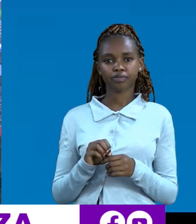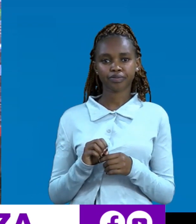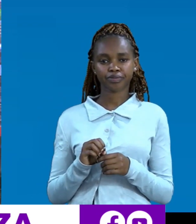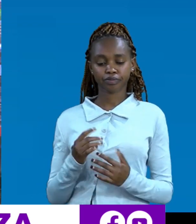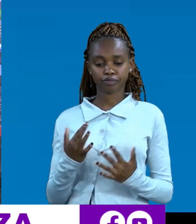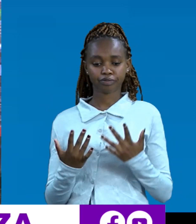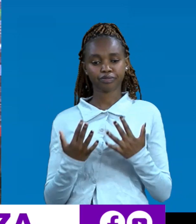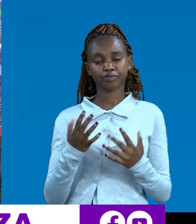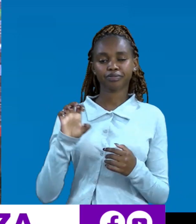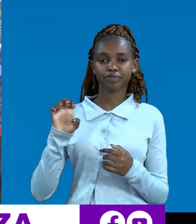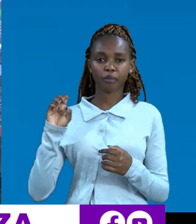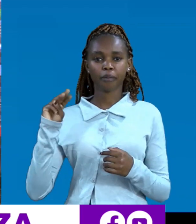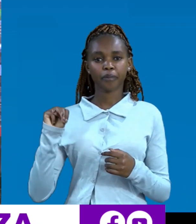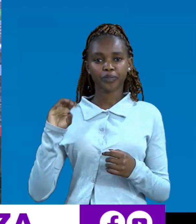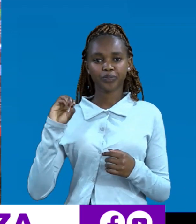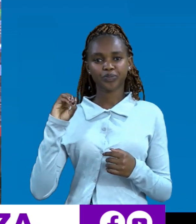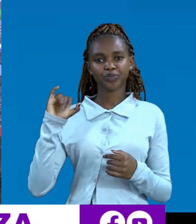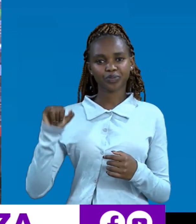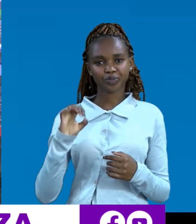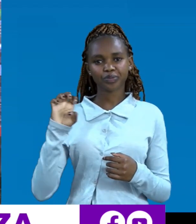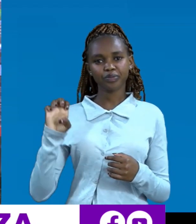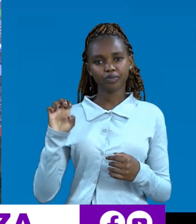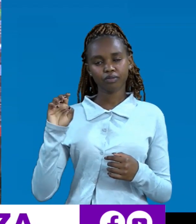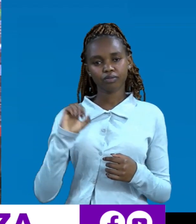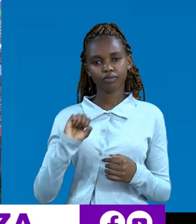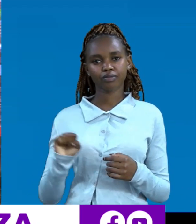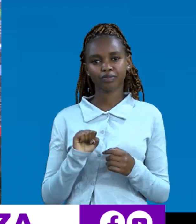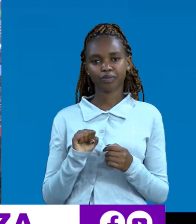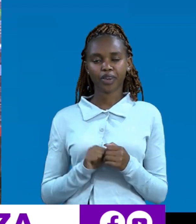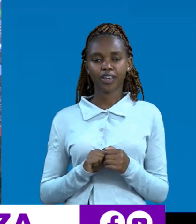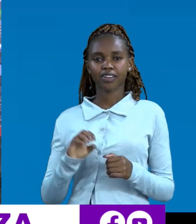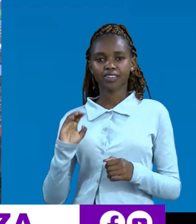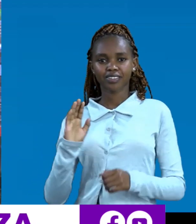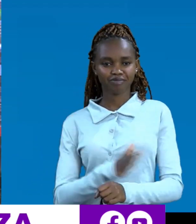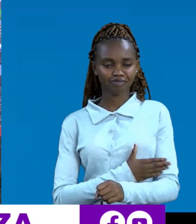emojis, fire emojis tu hapa hivi. Bongo ni ile muziki. Kuna pale na nguza na memo.